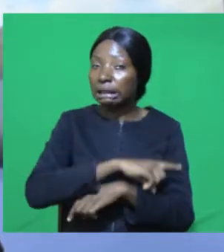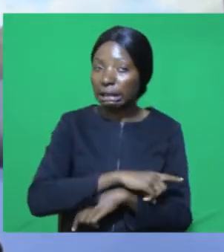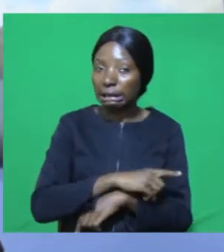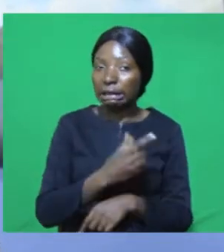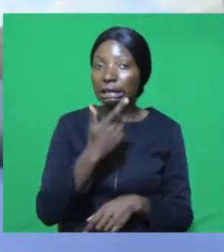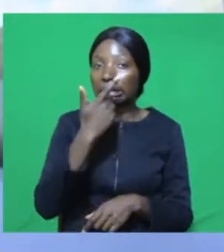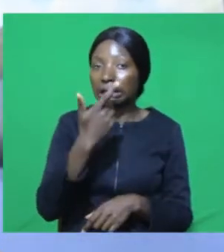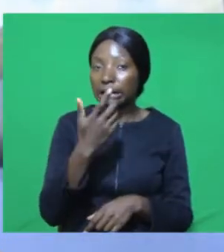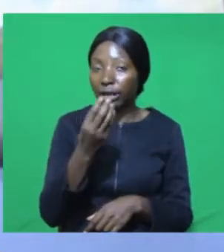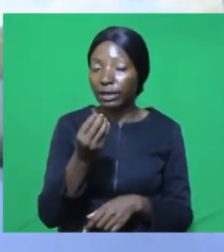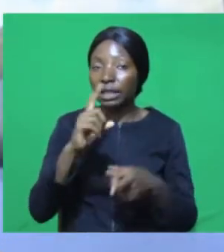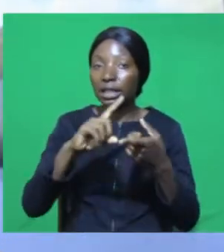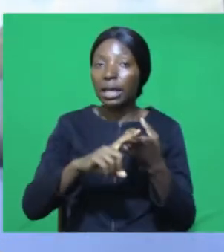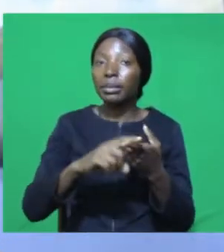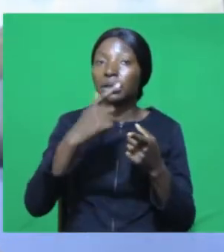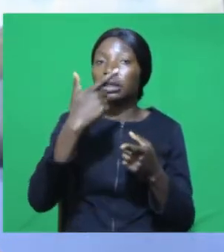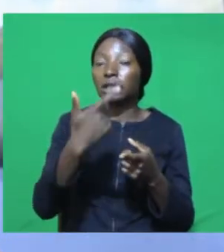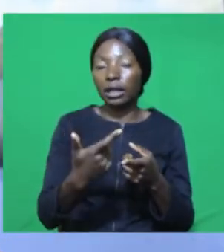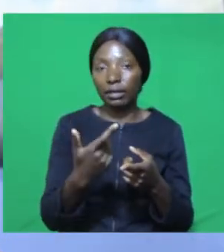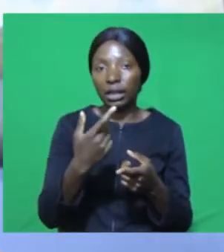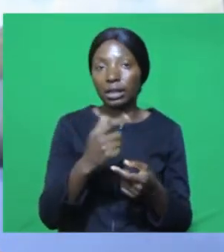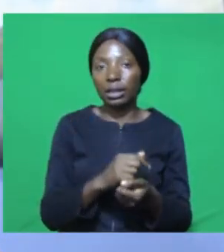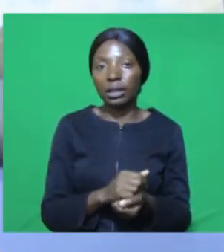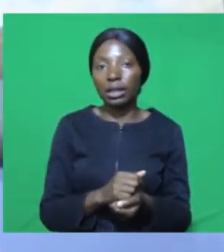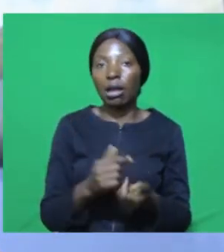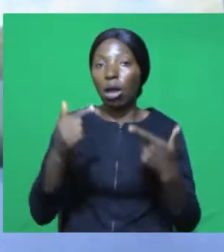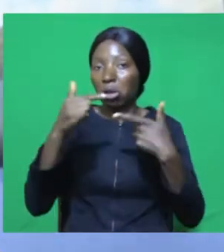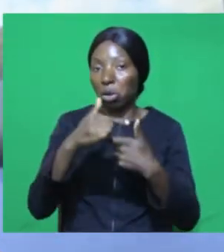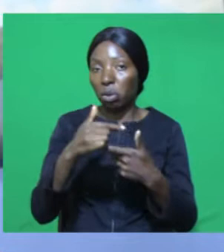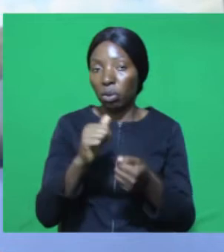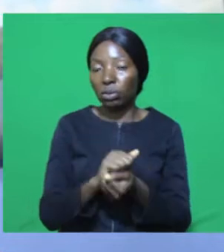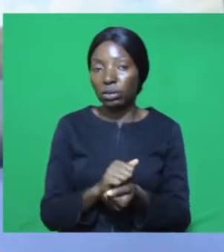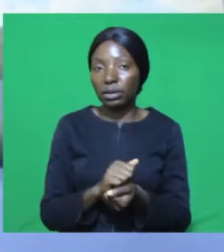week rine 7 days. Saka 70 times 7 inoti pache